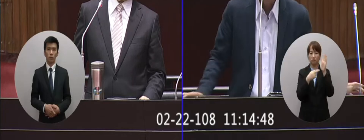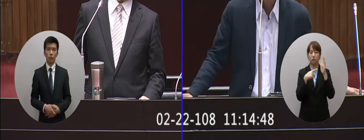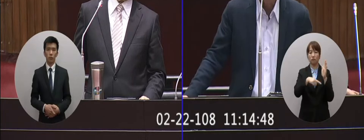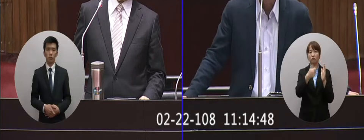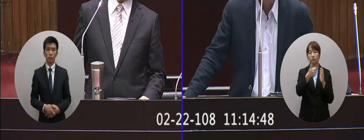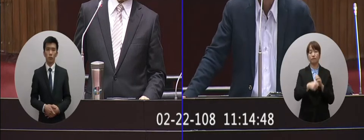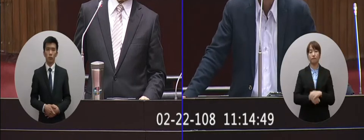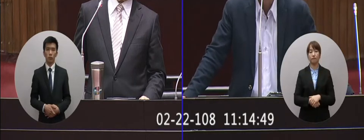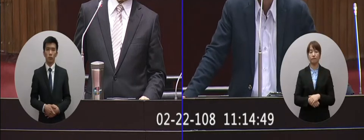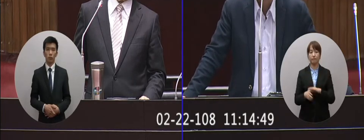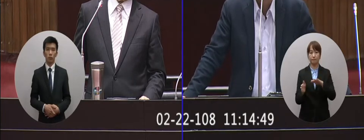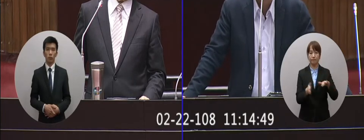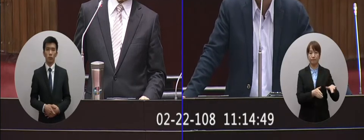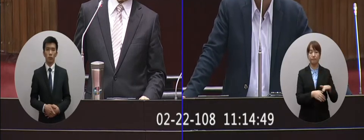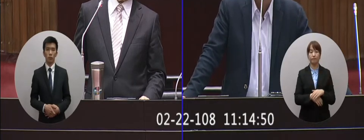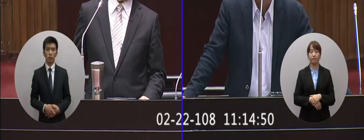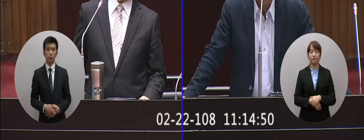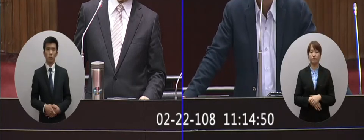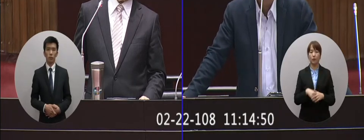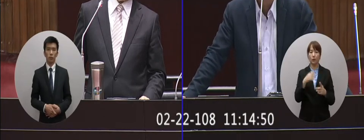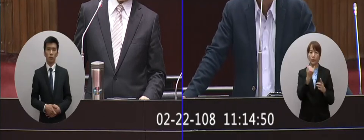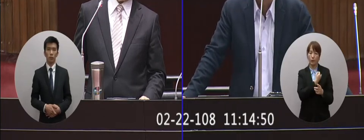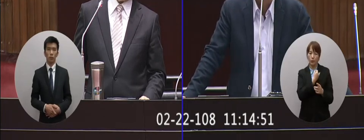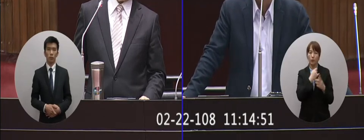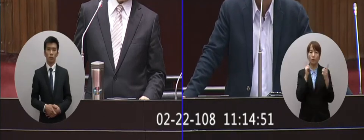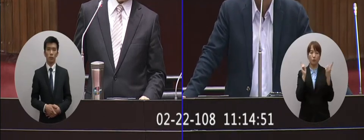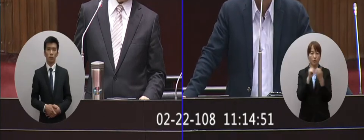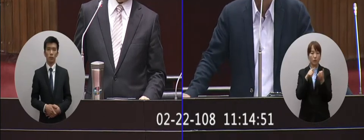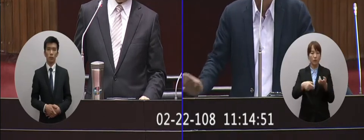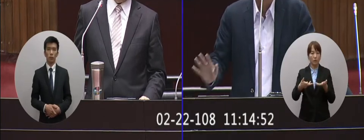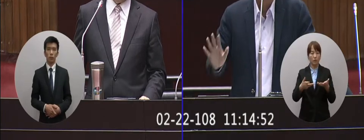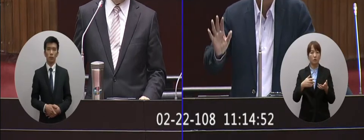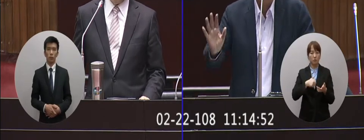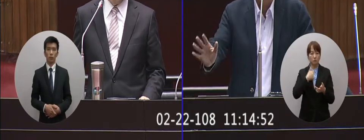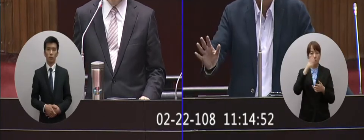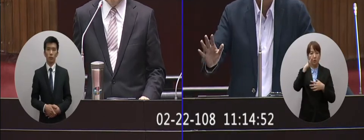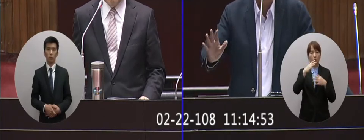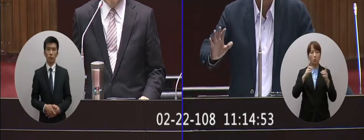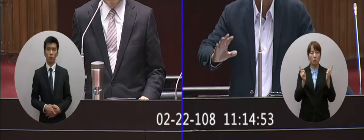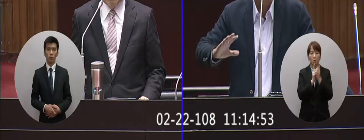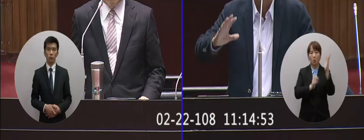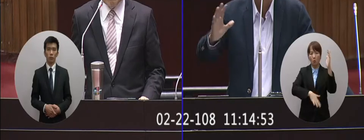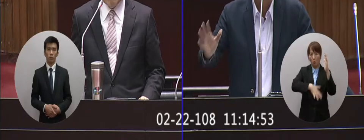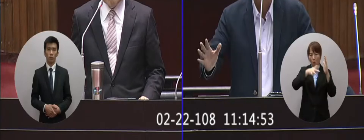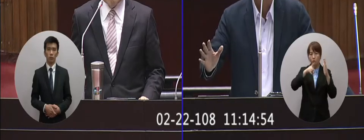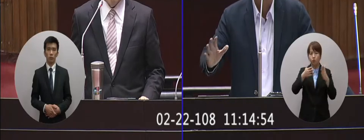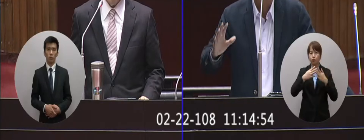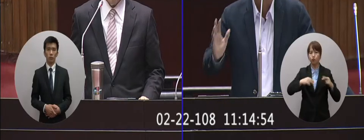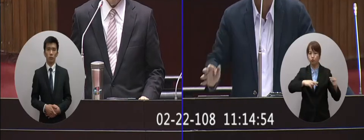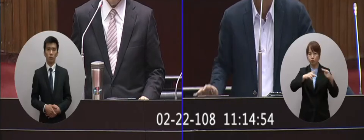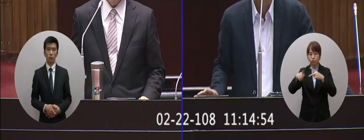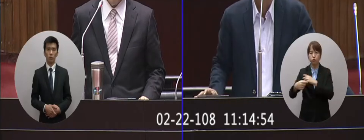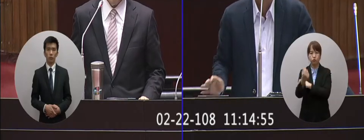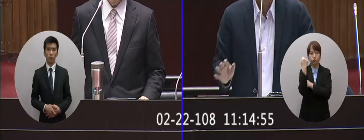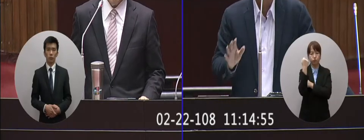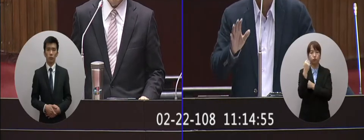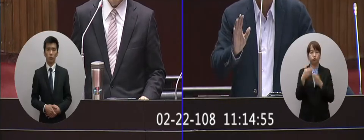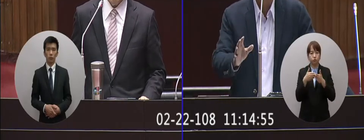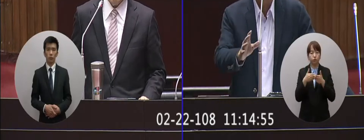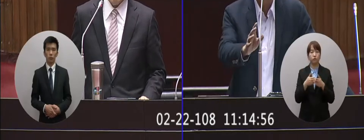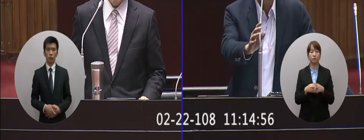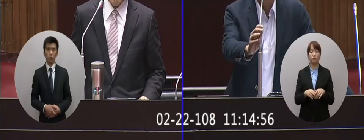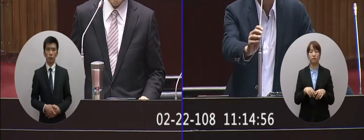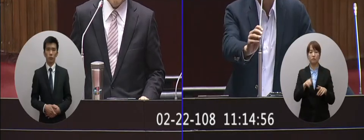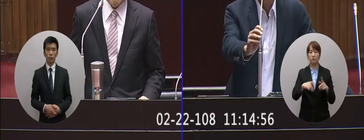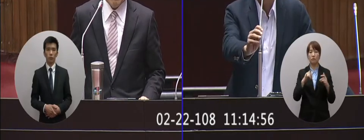哈。那当然就是说，我们应该更谦虚的去面对哈，的确是有部分有淹到水的，我们未来怎么改善，我们要再努力。但是